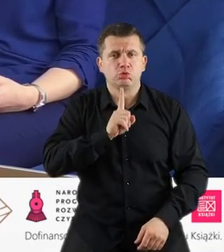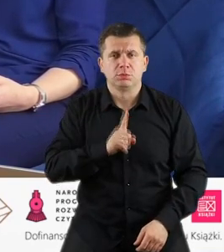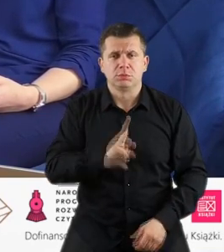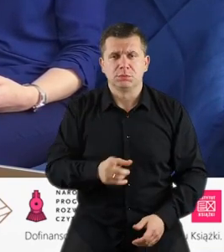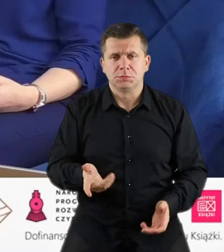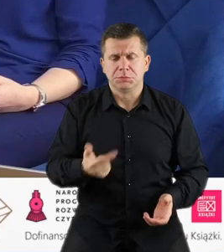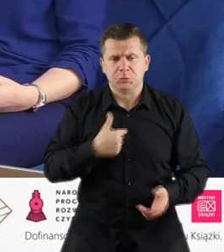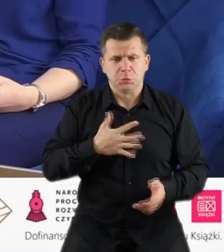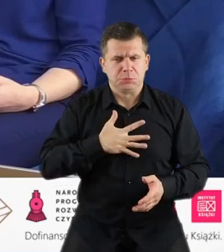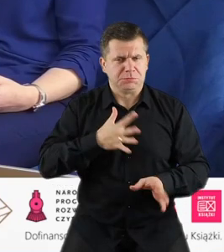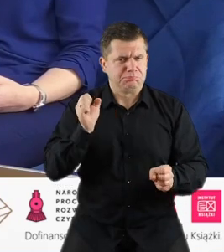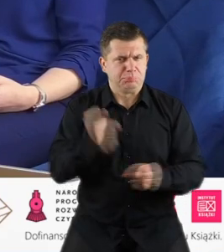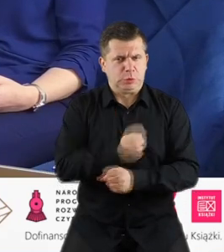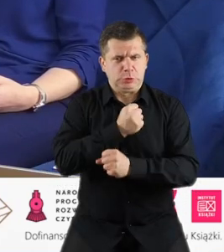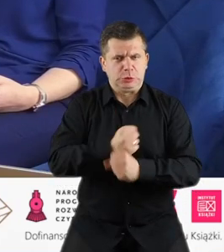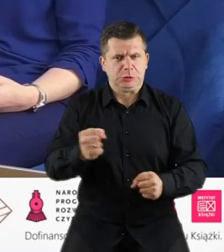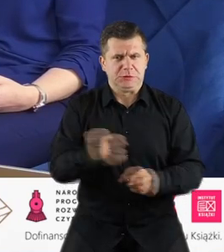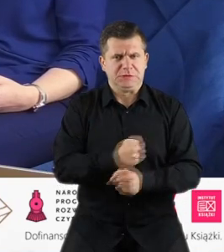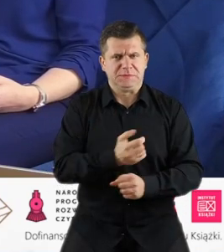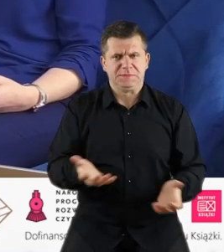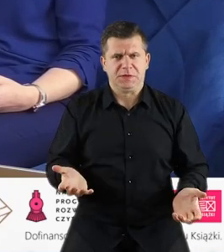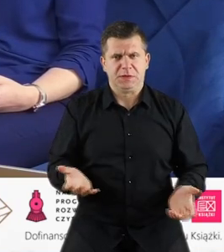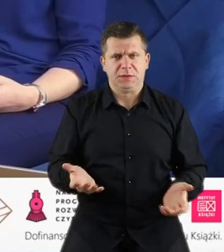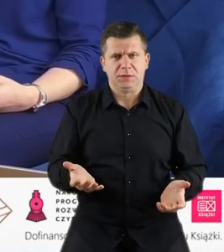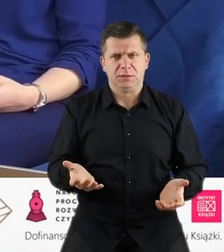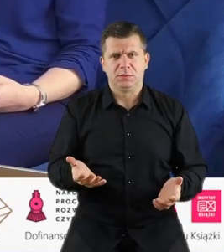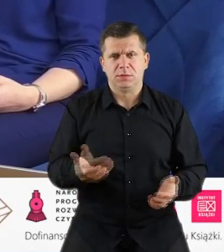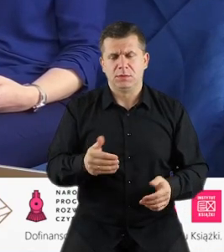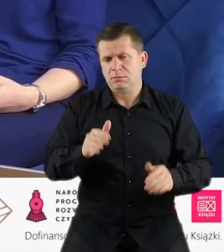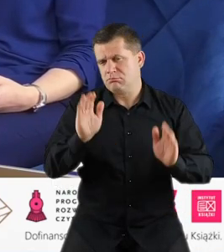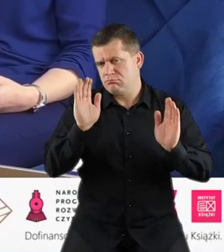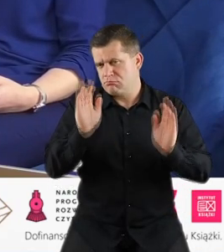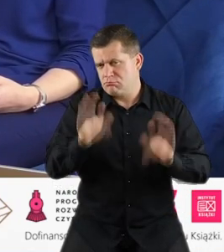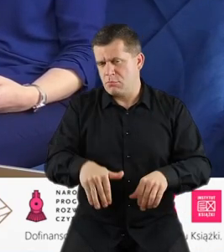jest logicznie niemożliwe, prawda? Bo no okej, okay,